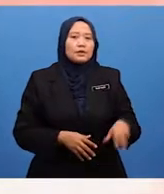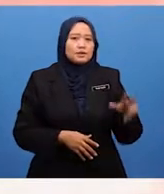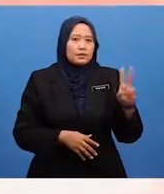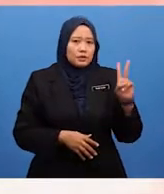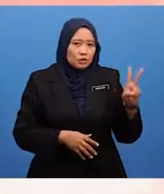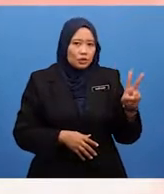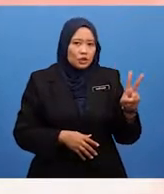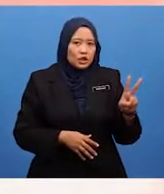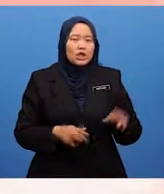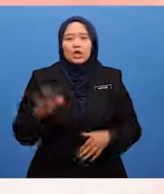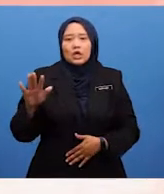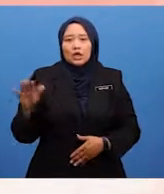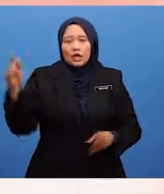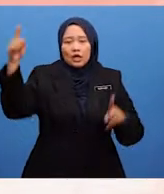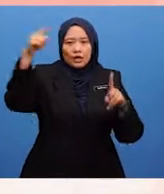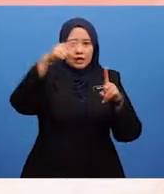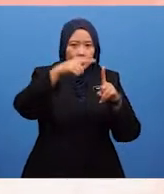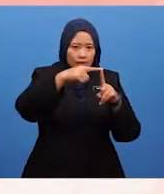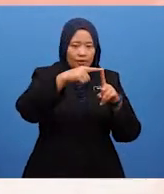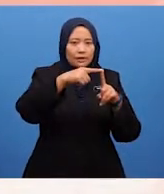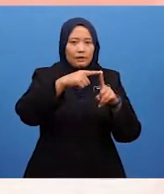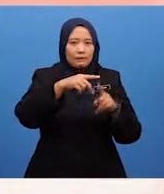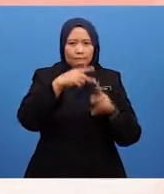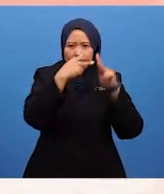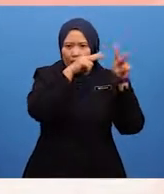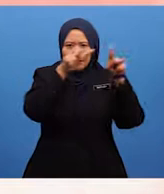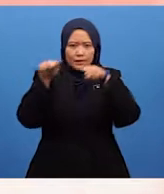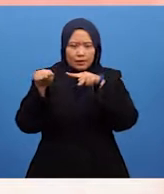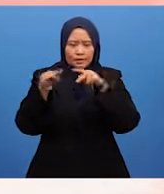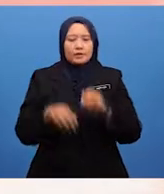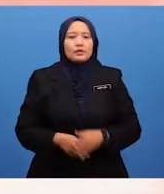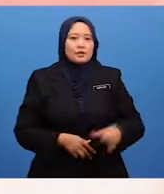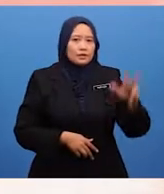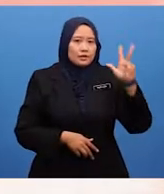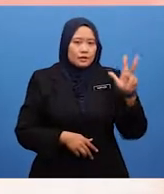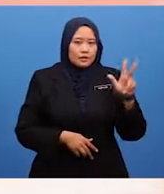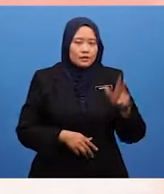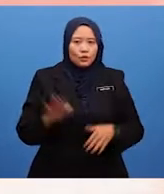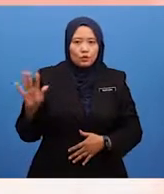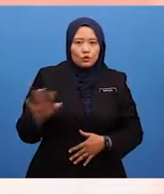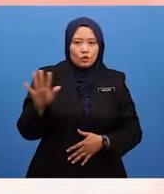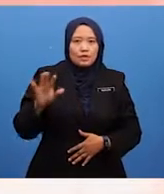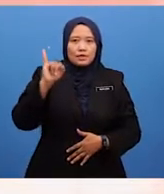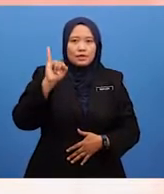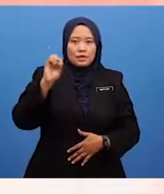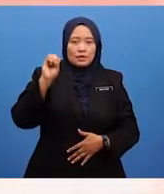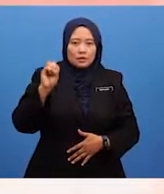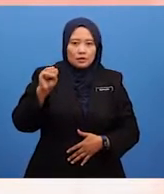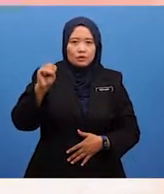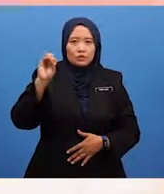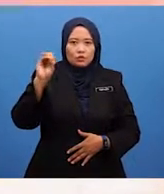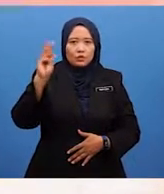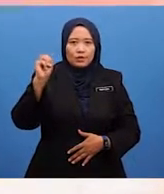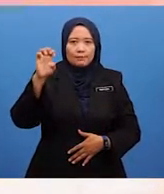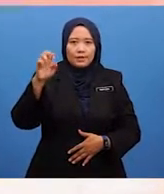pandangan yaitu photography Project sini punjur and isometric ataupun isometrik projection dan yang akhir sekali